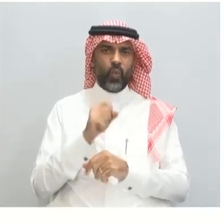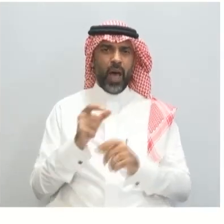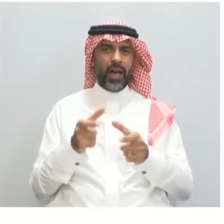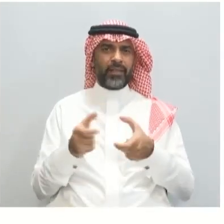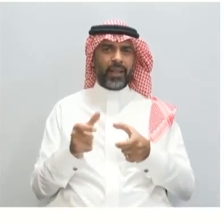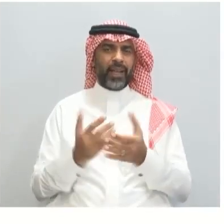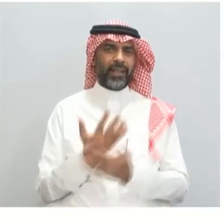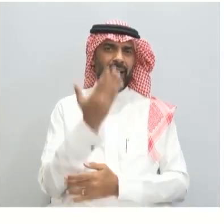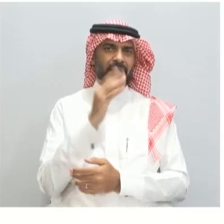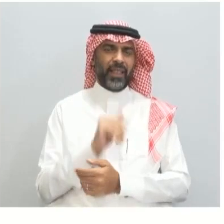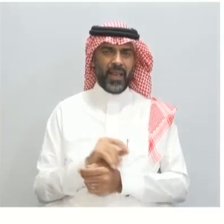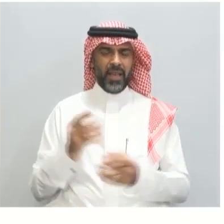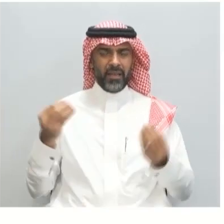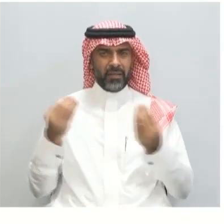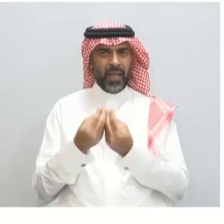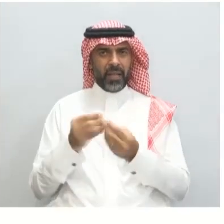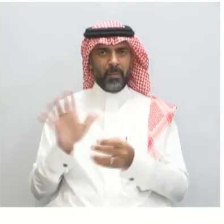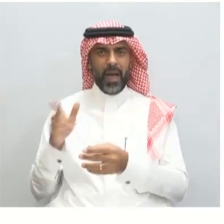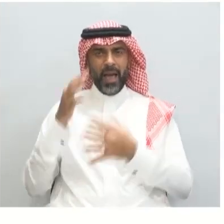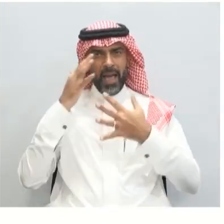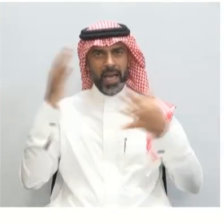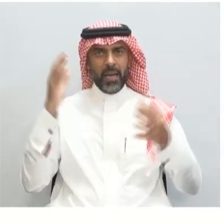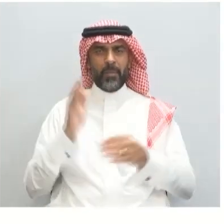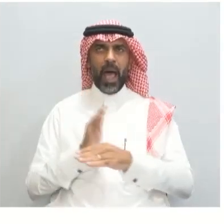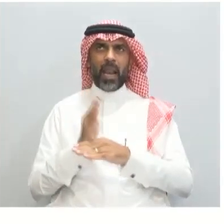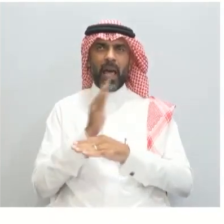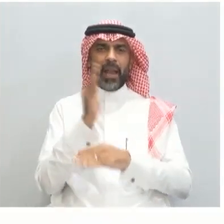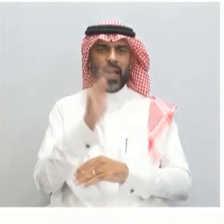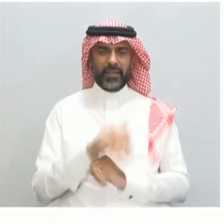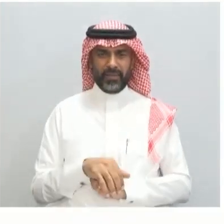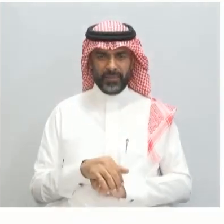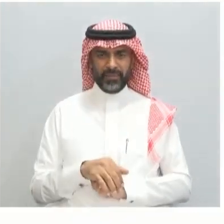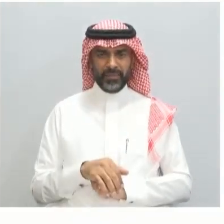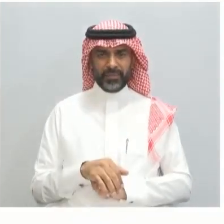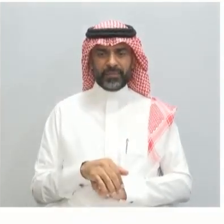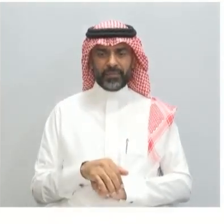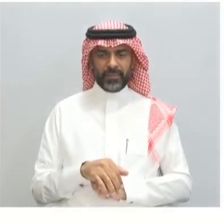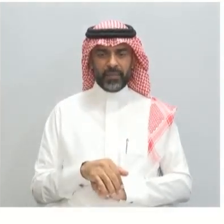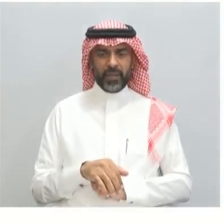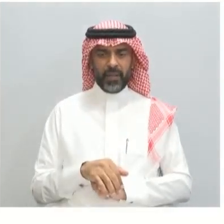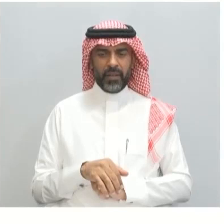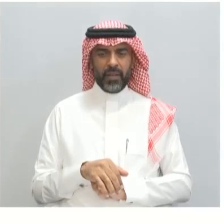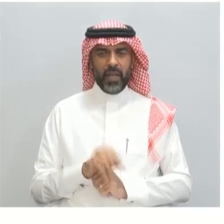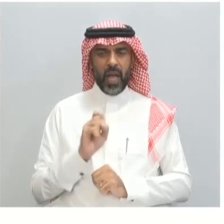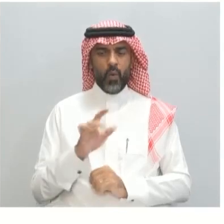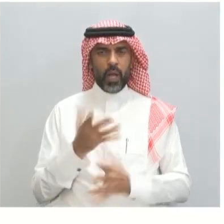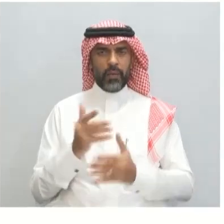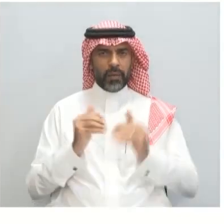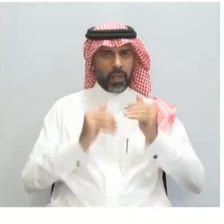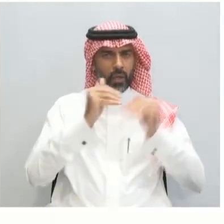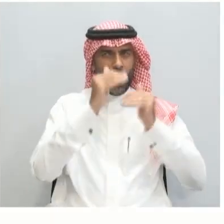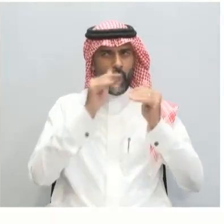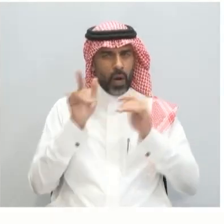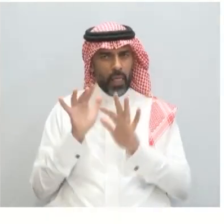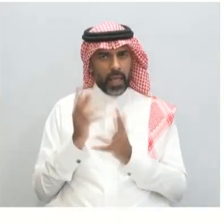الحديثه التي دخلت لعلم الخرائط ابنائي وبنات الطلاب اولاها كيف تطور هذا العلم